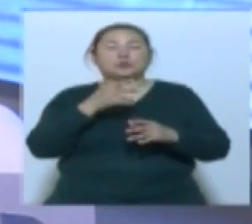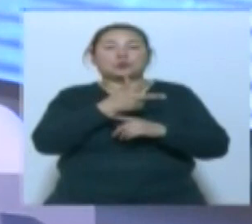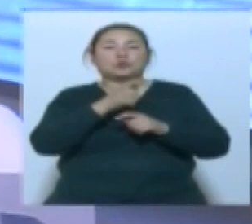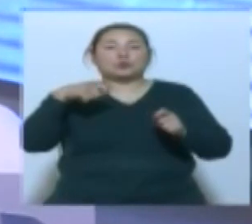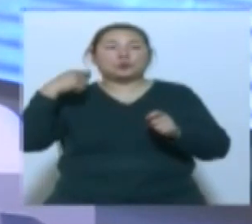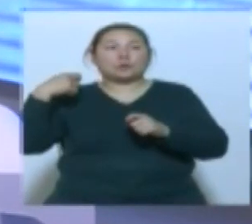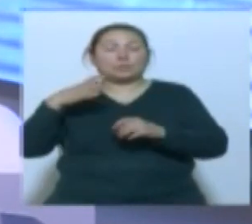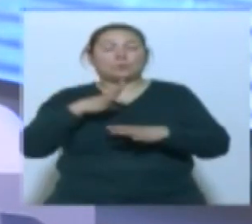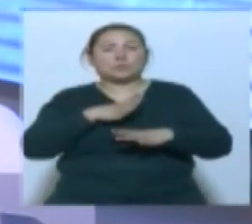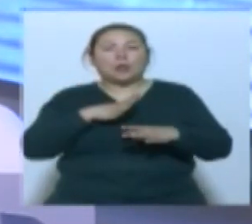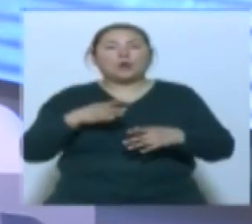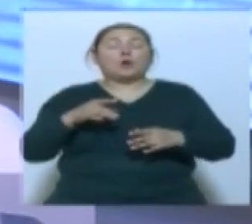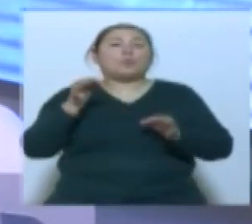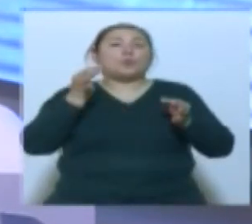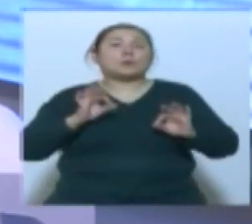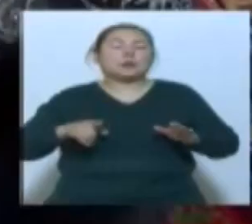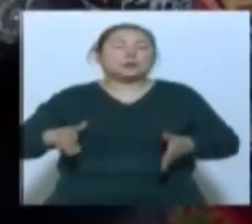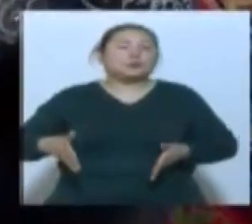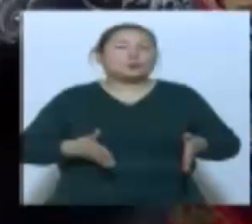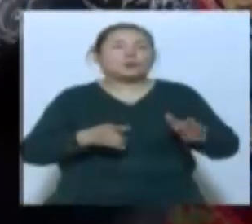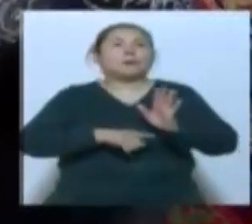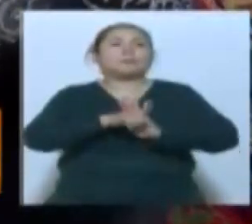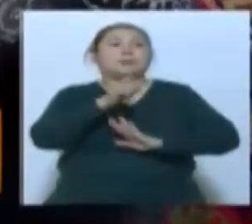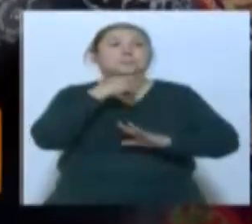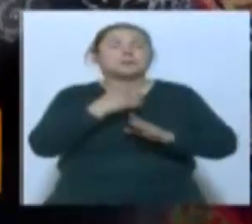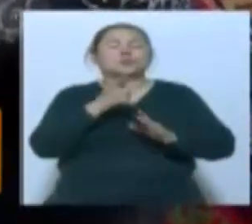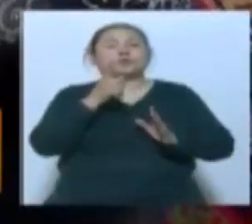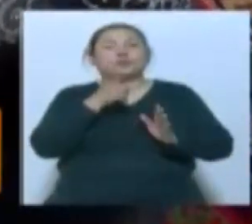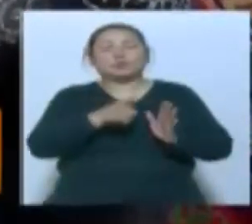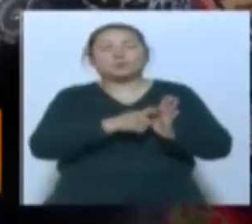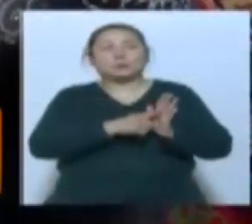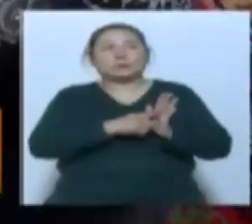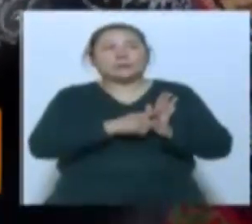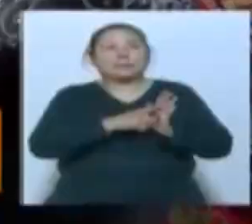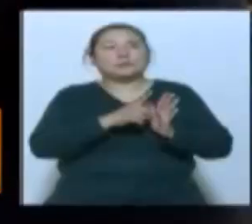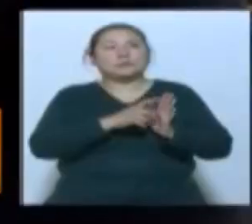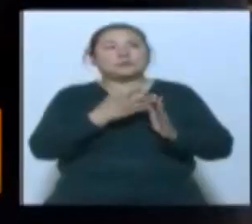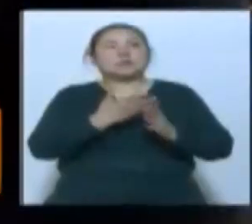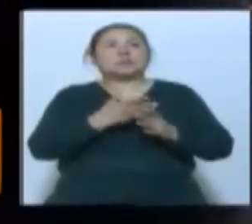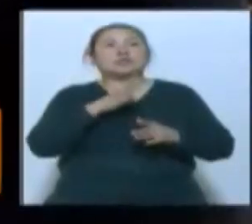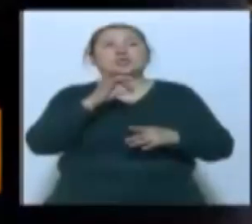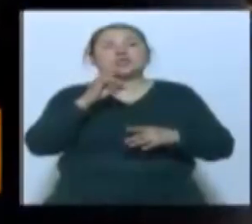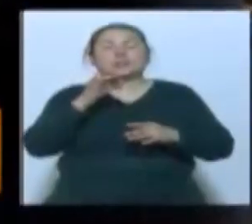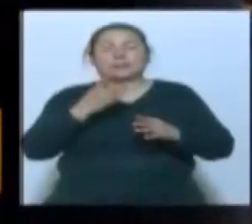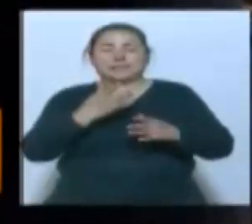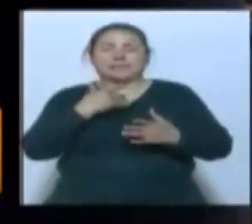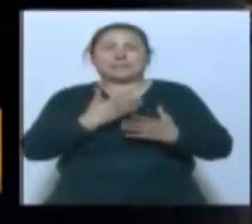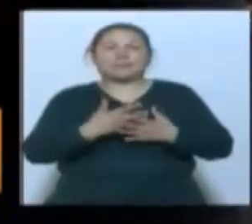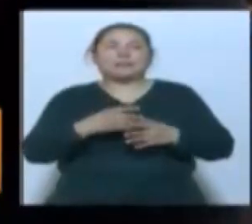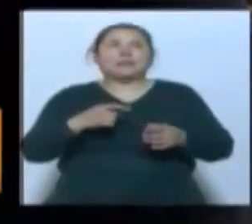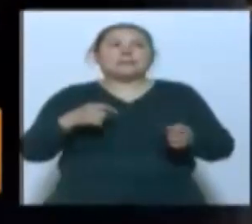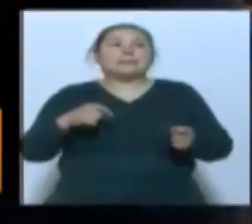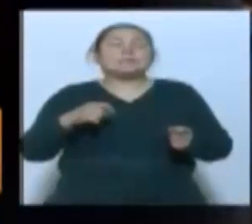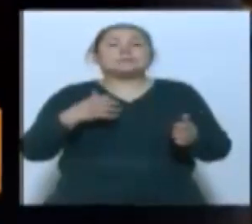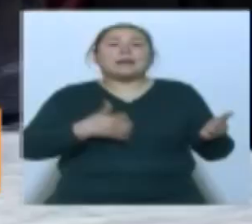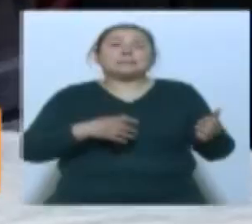өтті. Өнер жолын 16 жасында бастаған дәстүрлі әнші 1976 жылдан бастап жыршылық өнерге бет бұрған. Сазгер